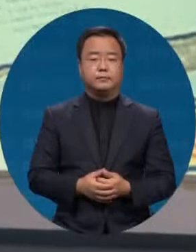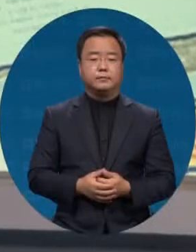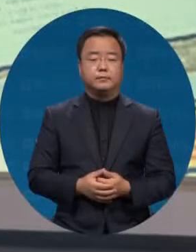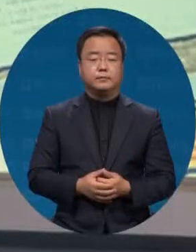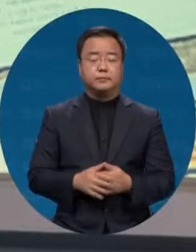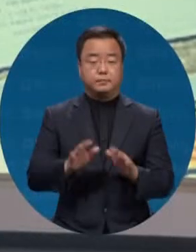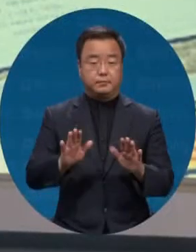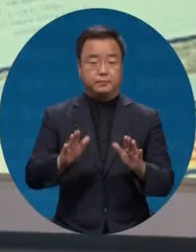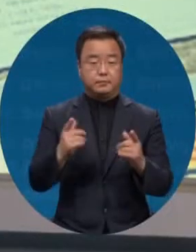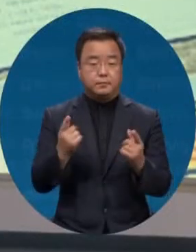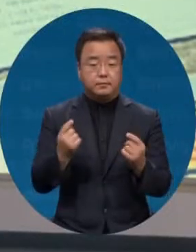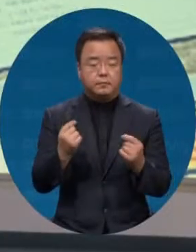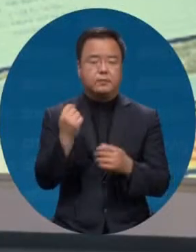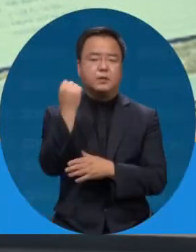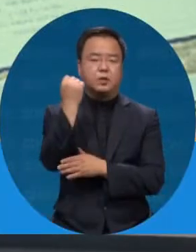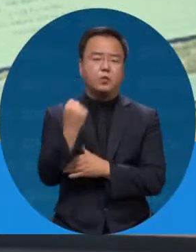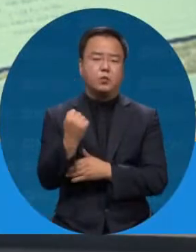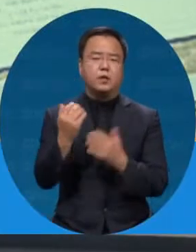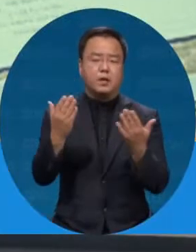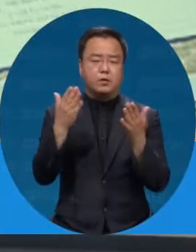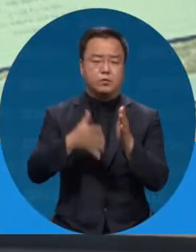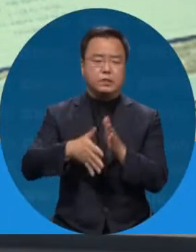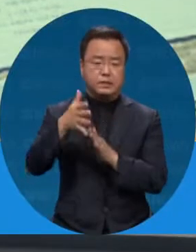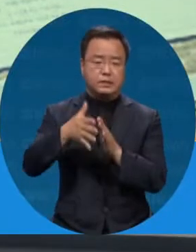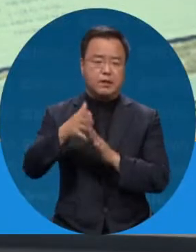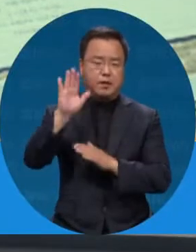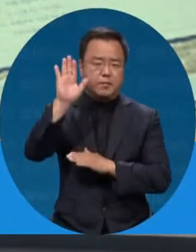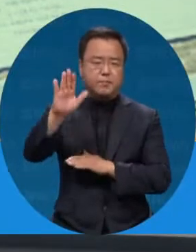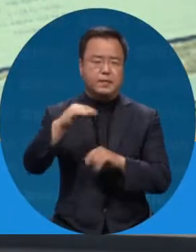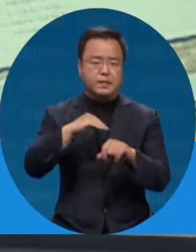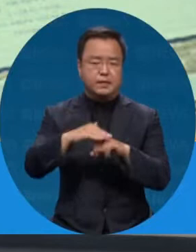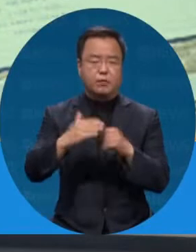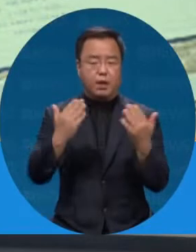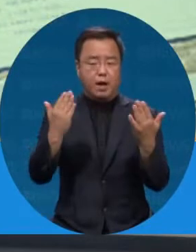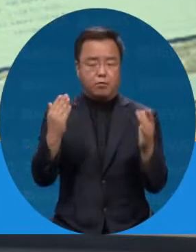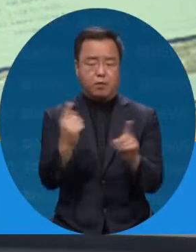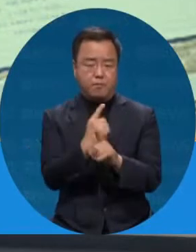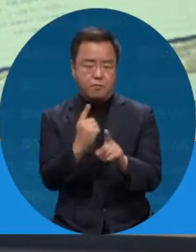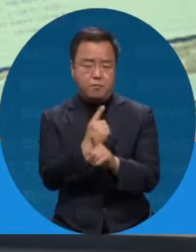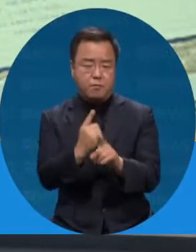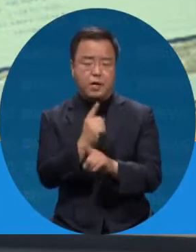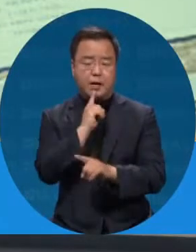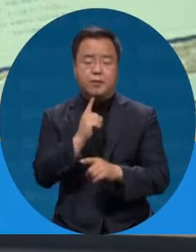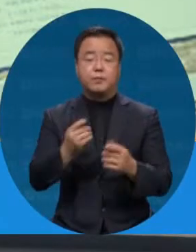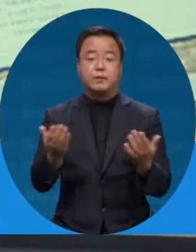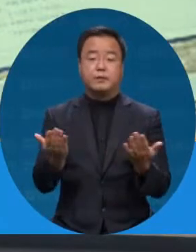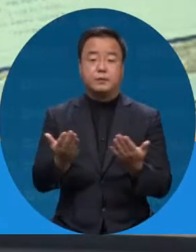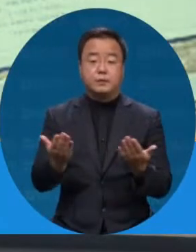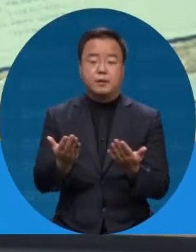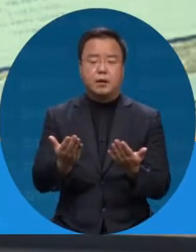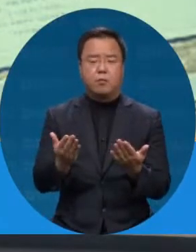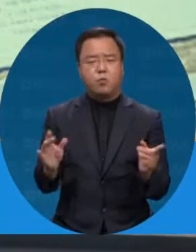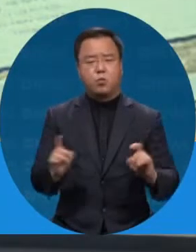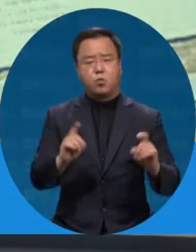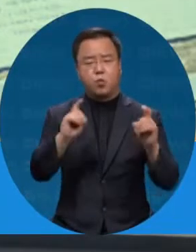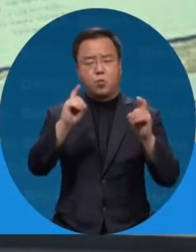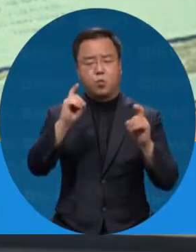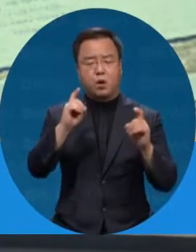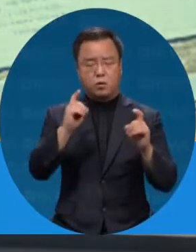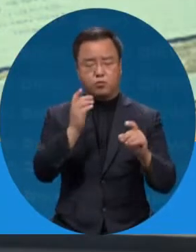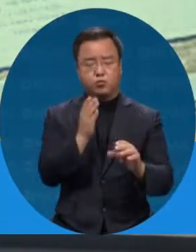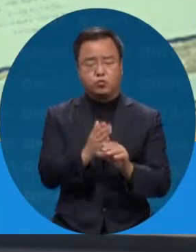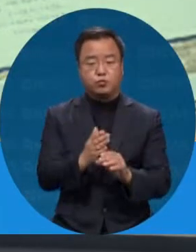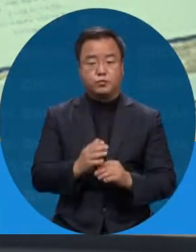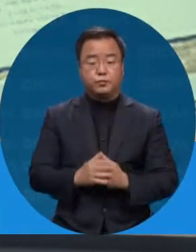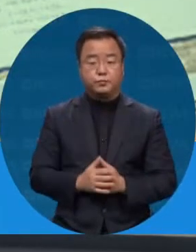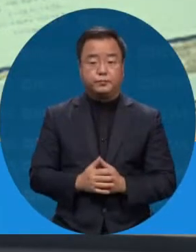4 보신 것처럼 노후된 시설들을 미래학교 로 탈바꿈하게 따는 그린 스마트 스쿨 사업의 논란의 중심으로 떠올랐습니다